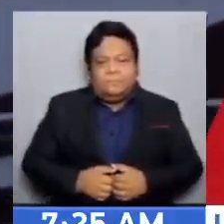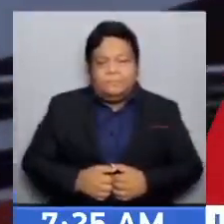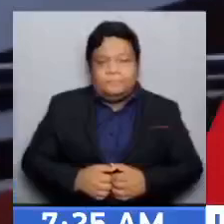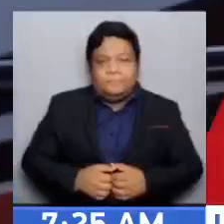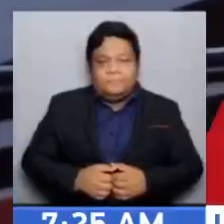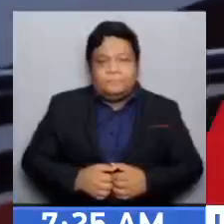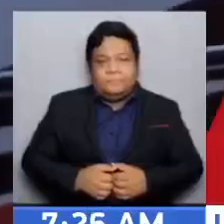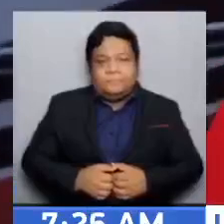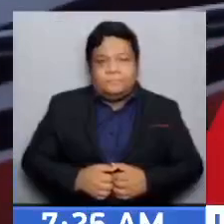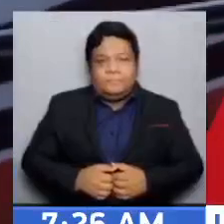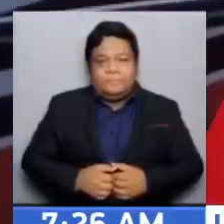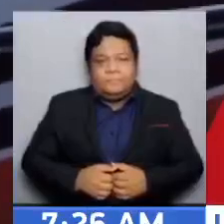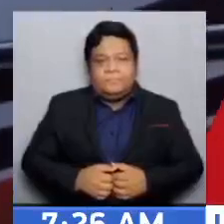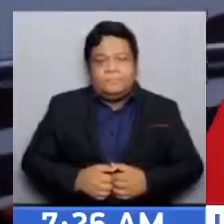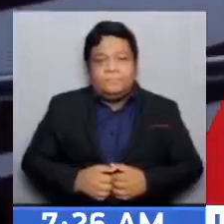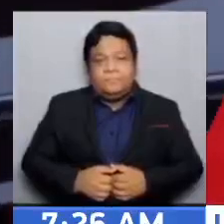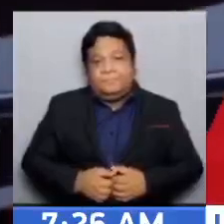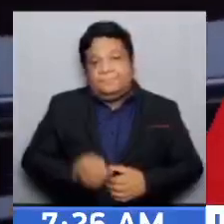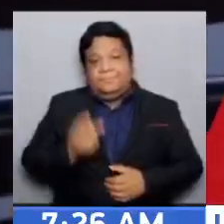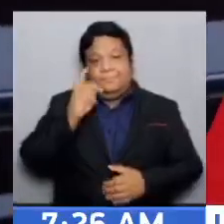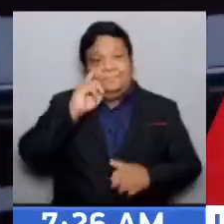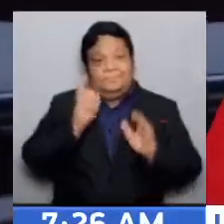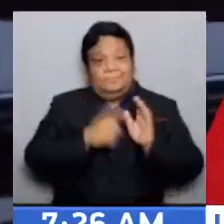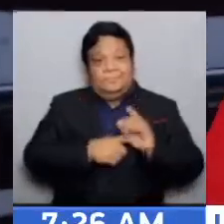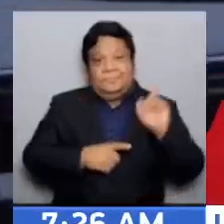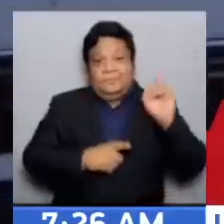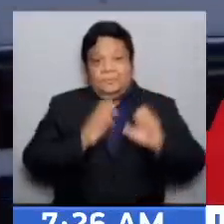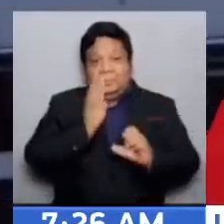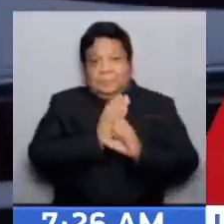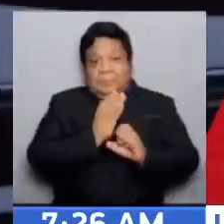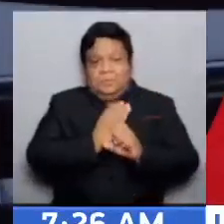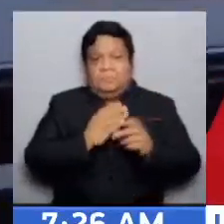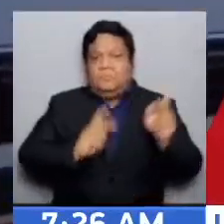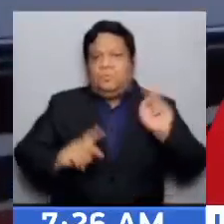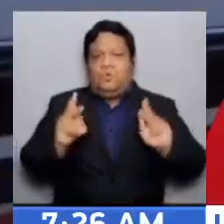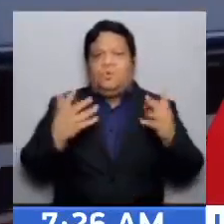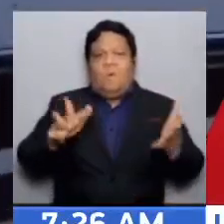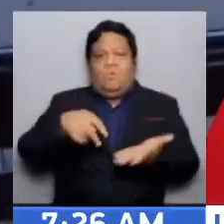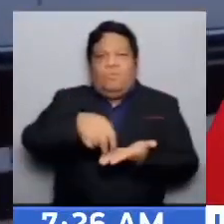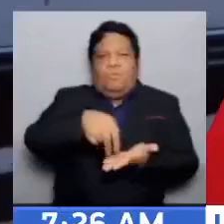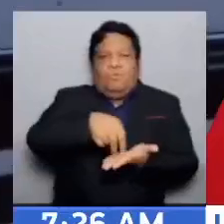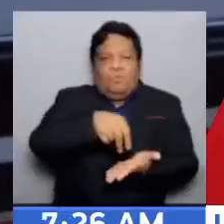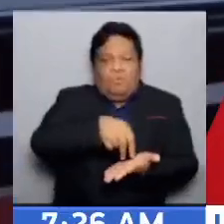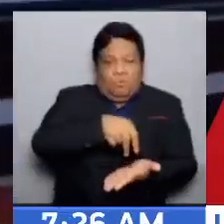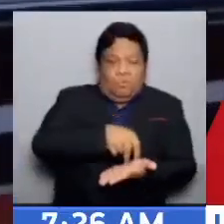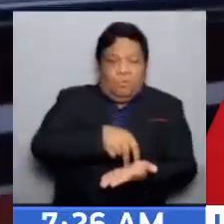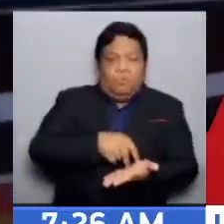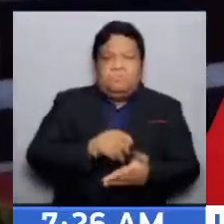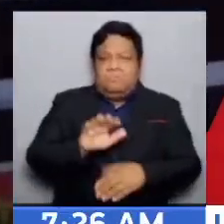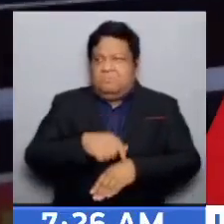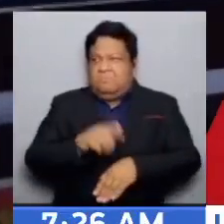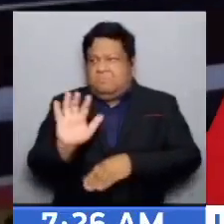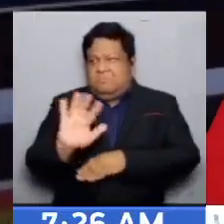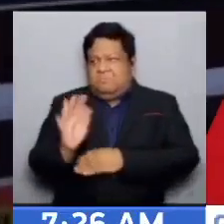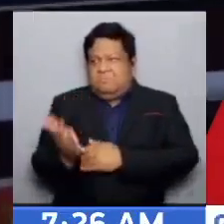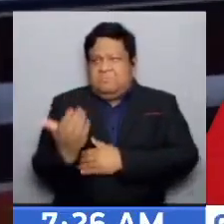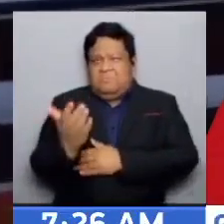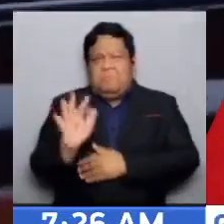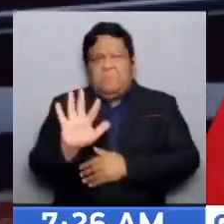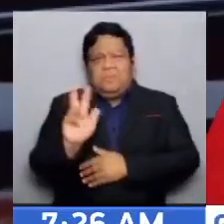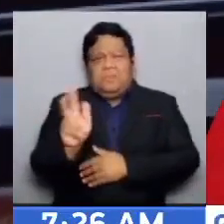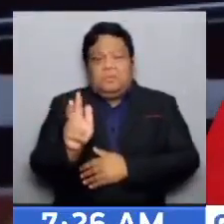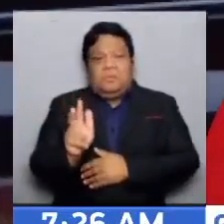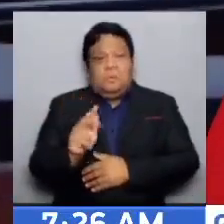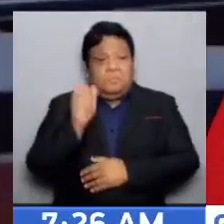Tayuan ng mga pasahero sa bus na ito sa Commonwealth Avenue pasado alas 5:30 ng umaga. Kahit siksikan ang mga nakatayo, nagpapasok pa